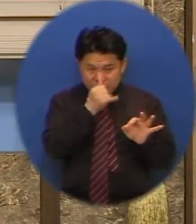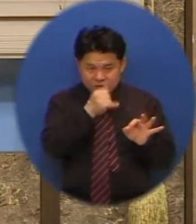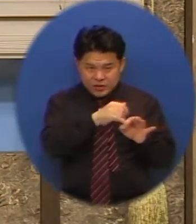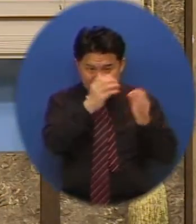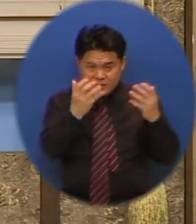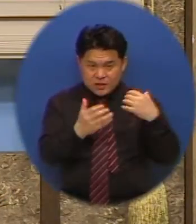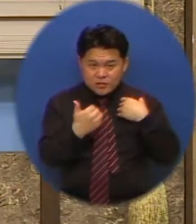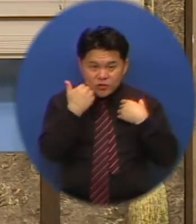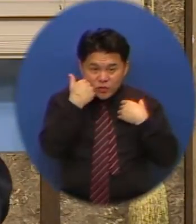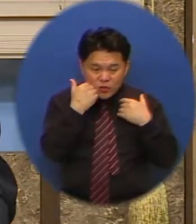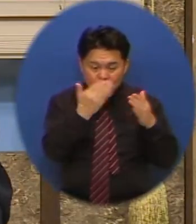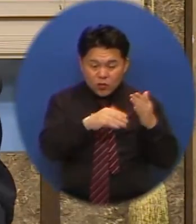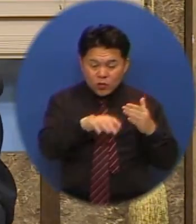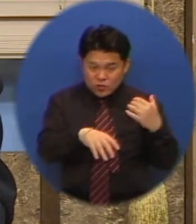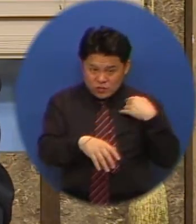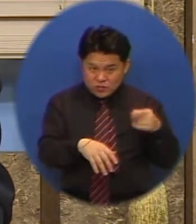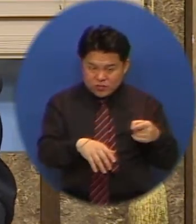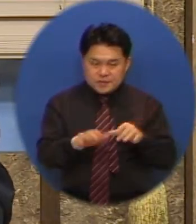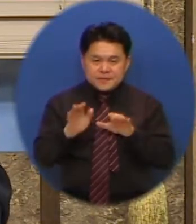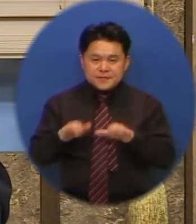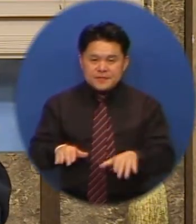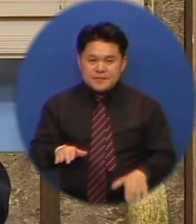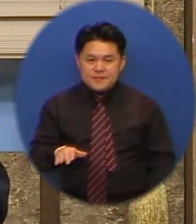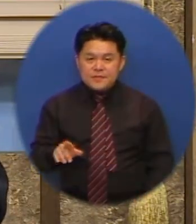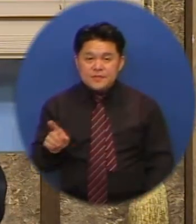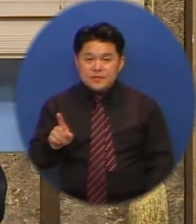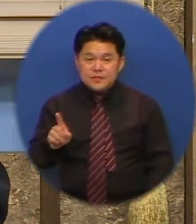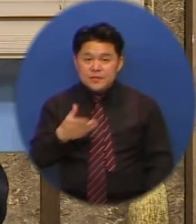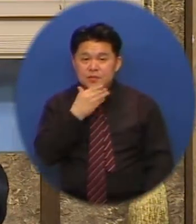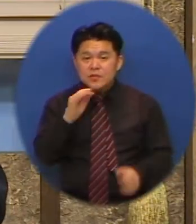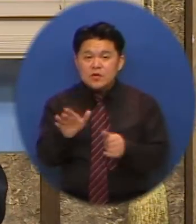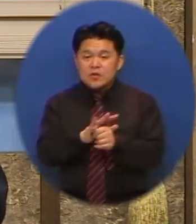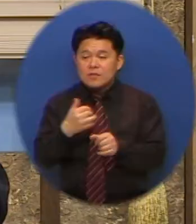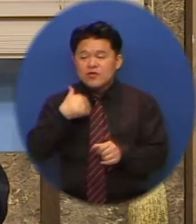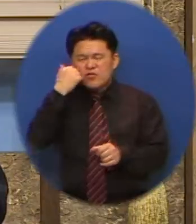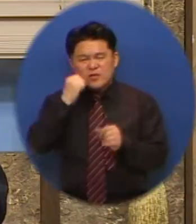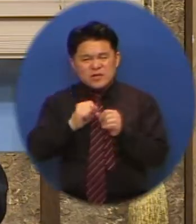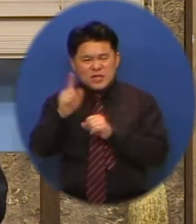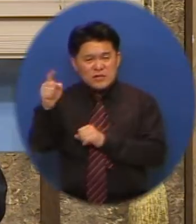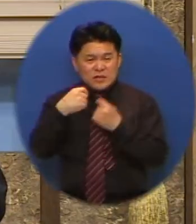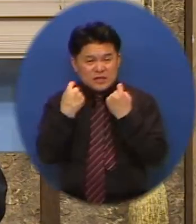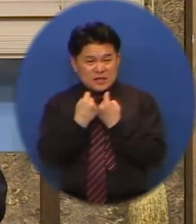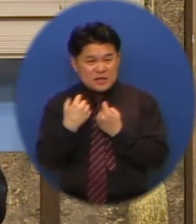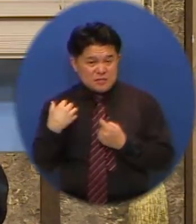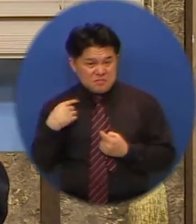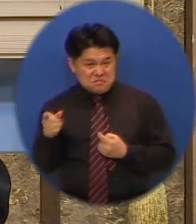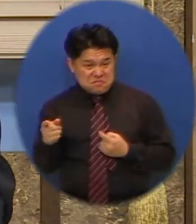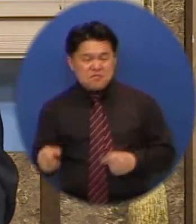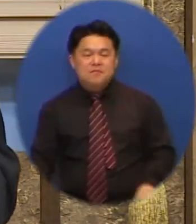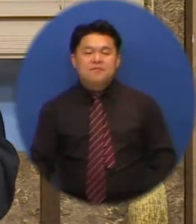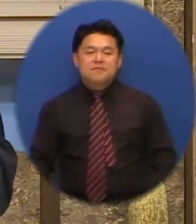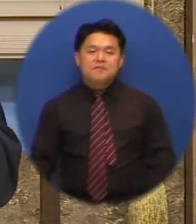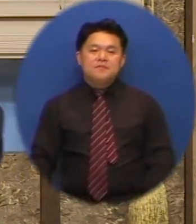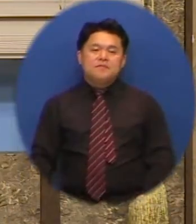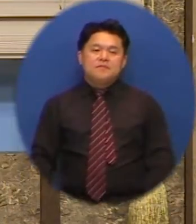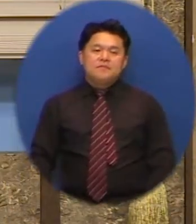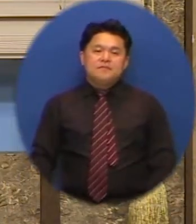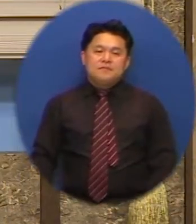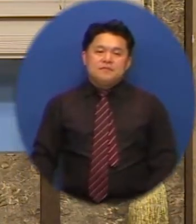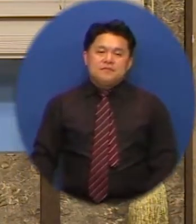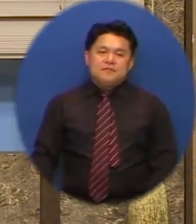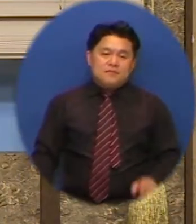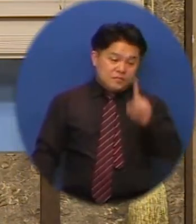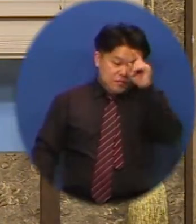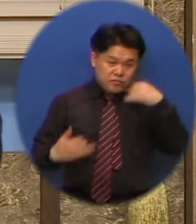네. 근데 지금은 실질적으로 우리나라는 복지 서비스를 민이학을 네. 하잖아요. 네, 네. 그러니까는 물론 관이